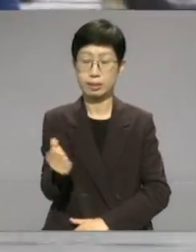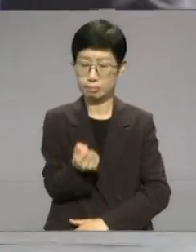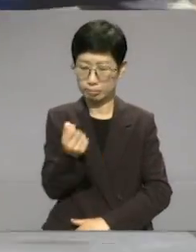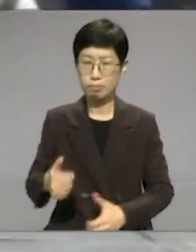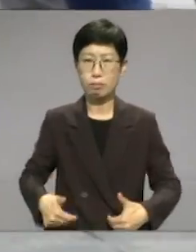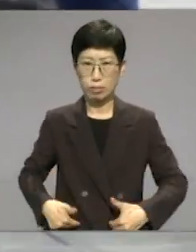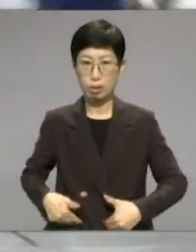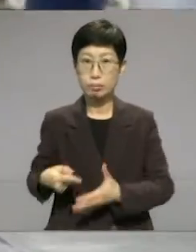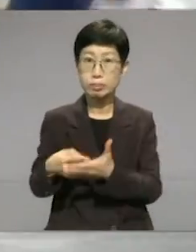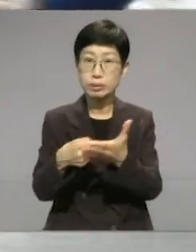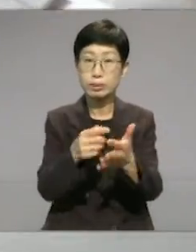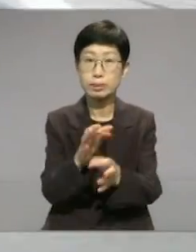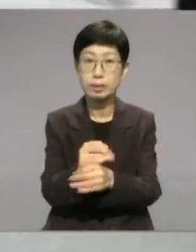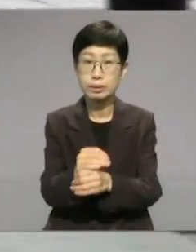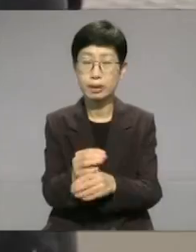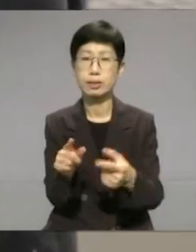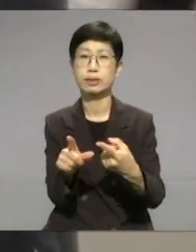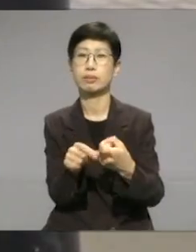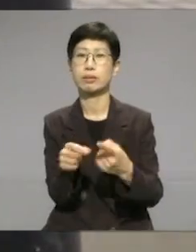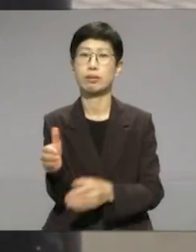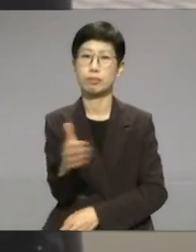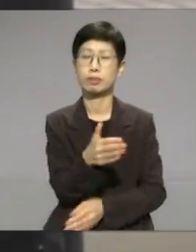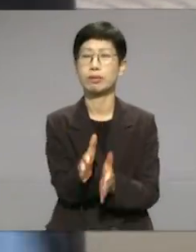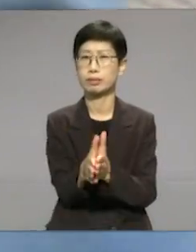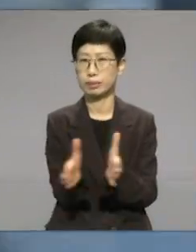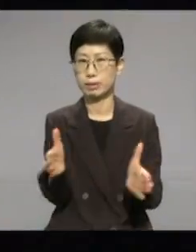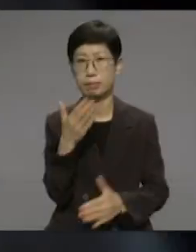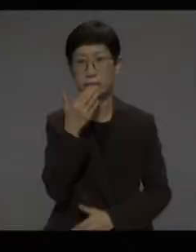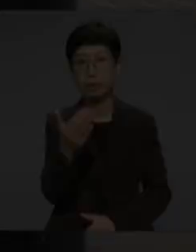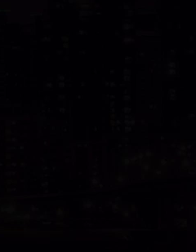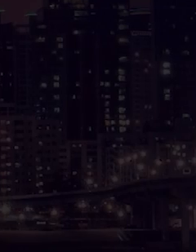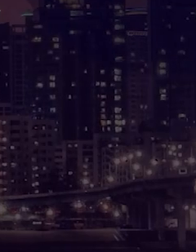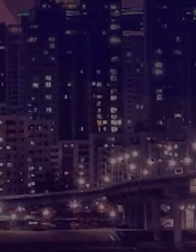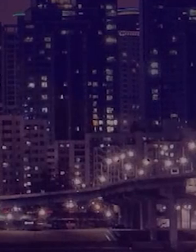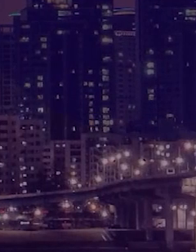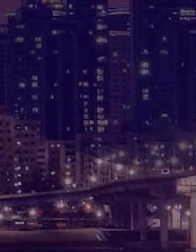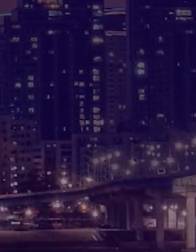하며 발급 신청은 오는 11월부터 할 수 있습니다